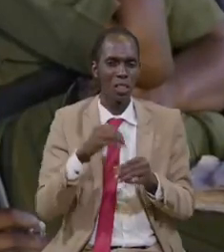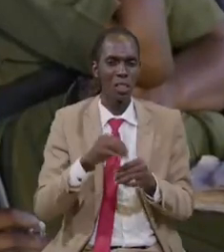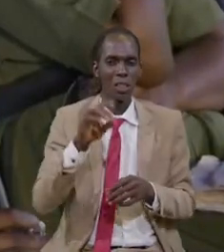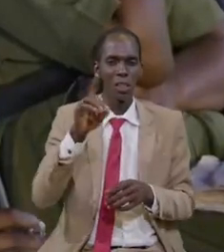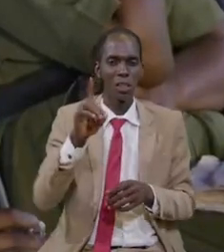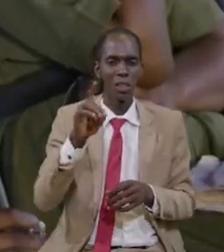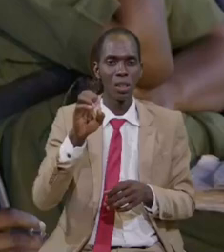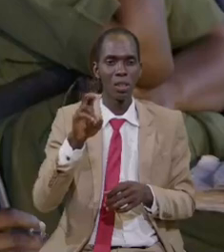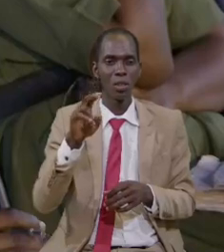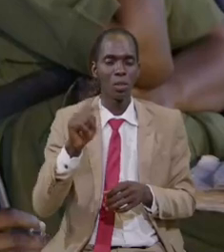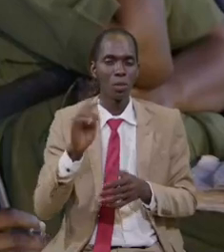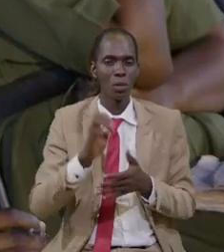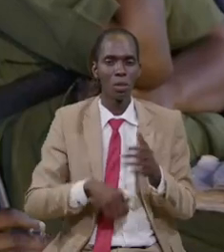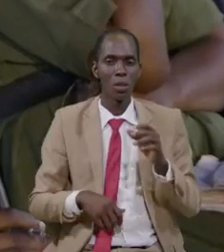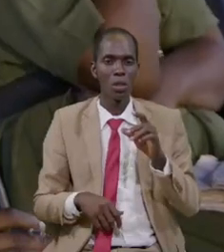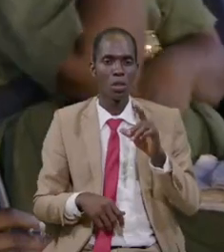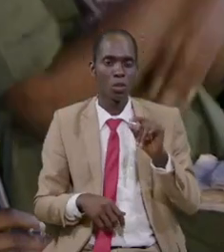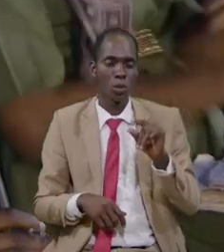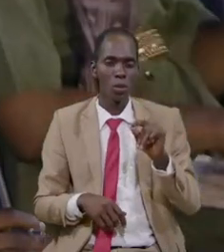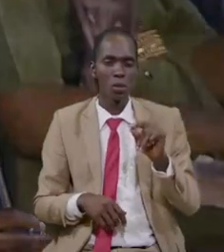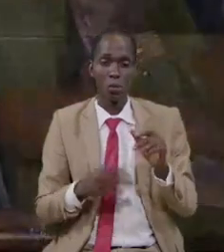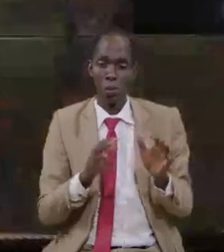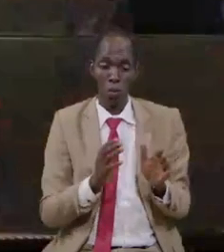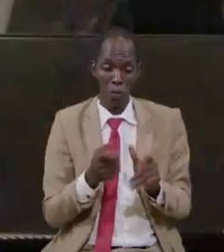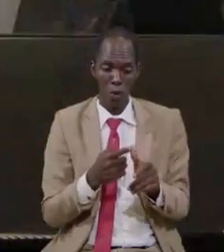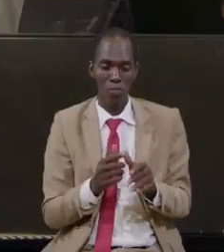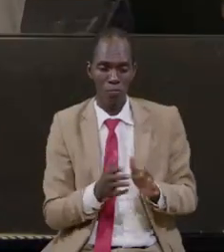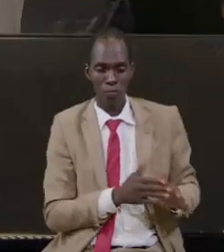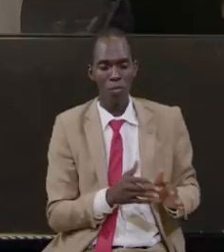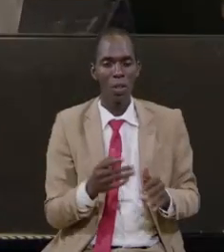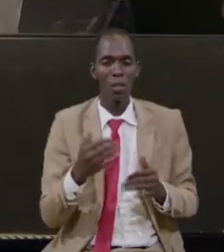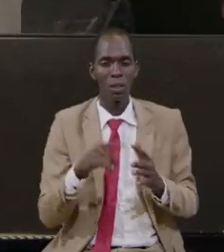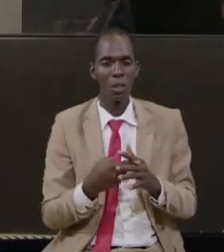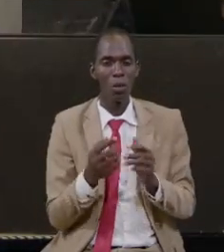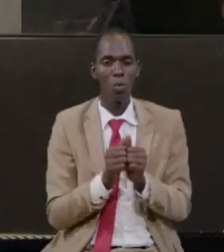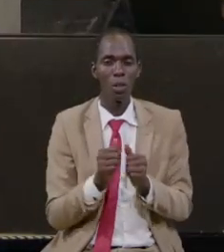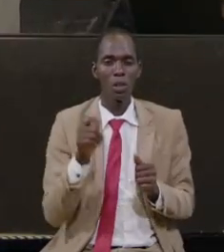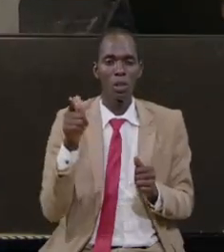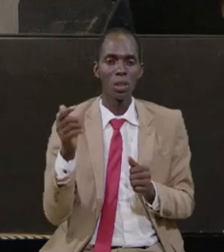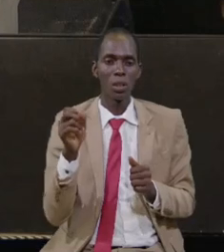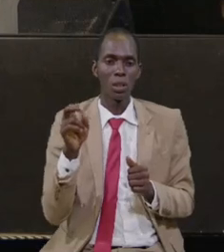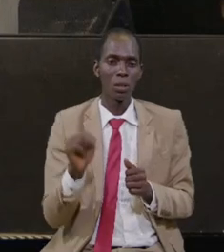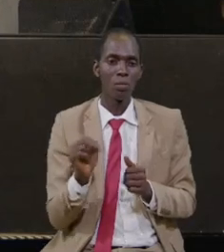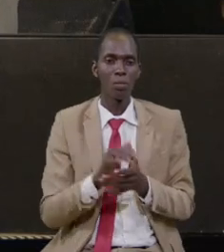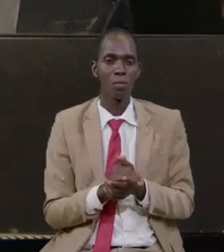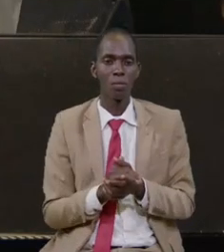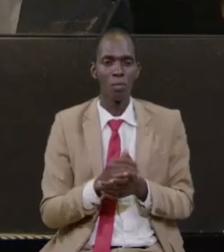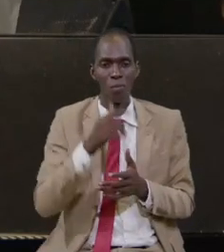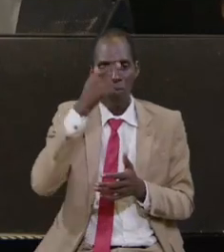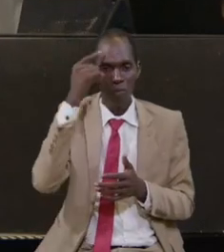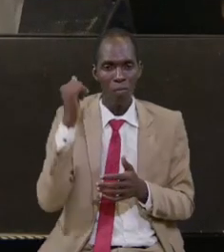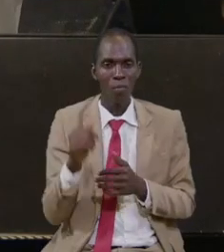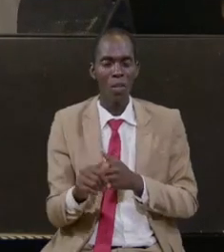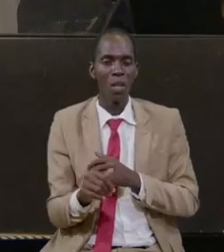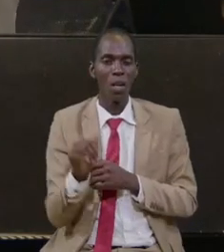avant d'arriver là-bas, voyez Genèse. La malédiction est venue parce que Adam et